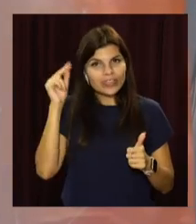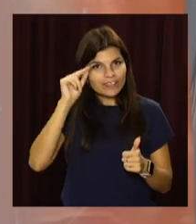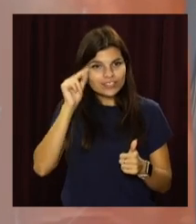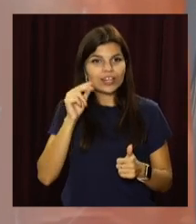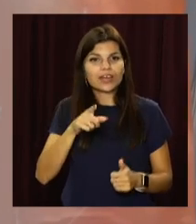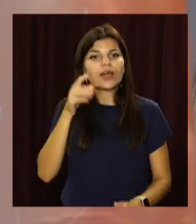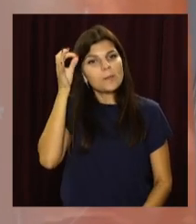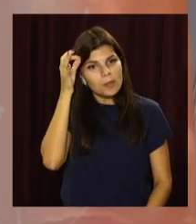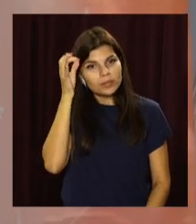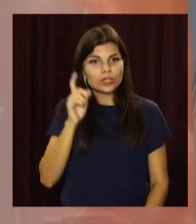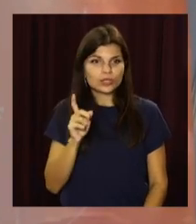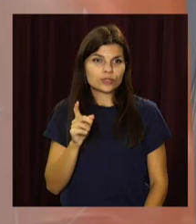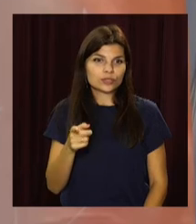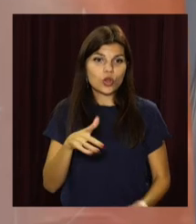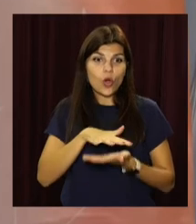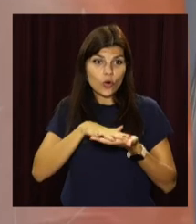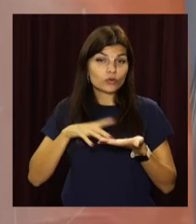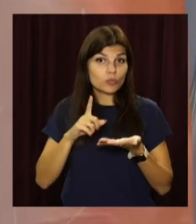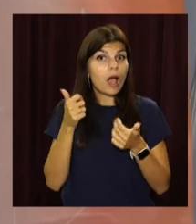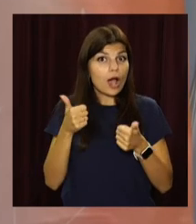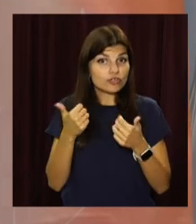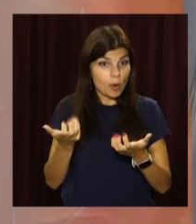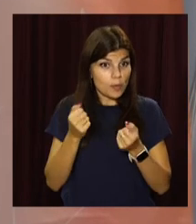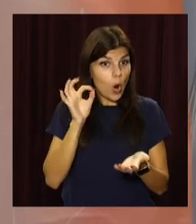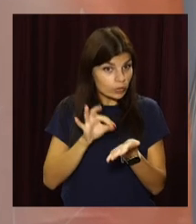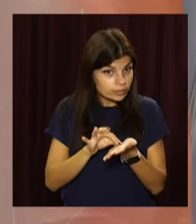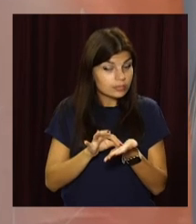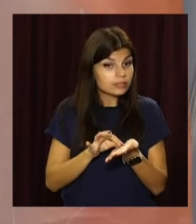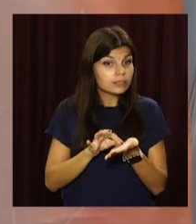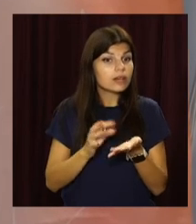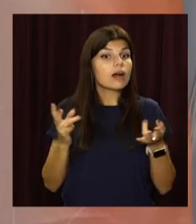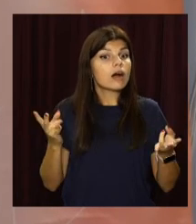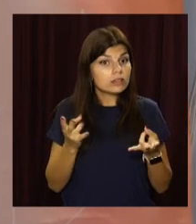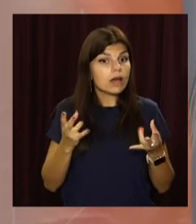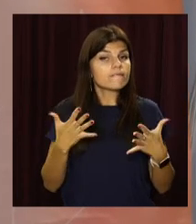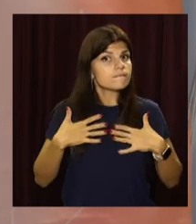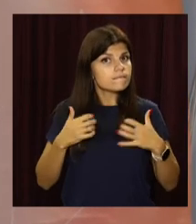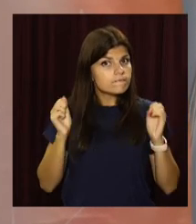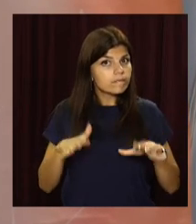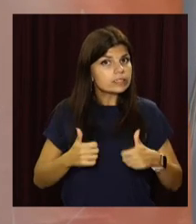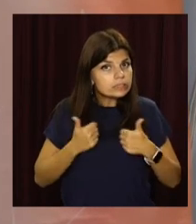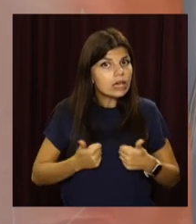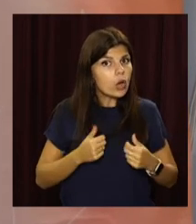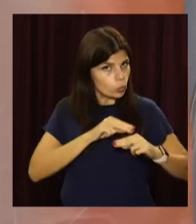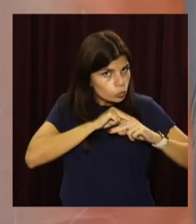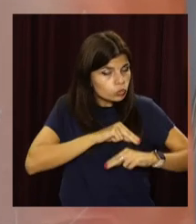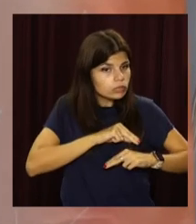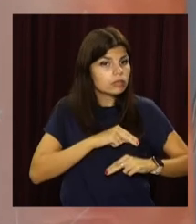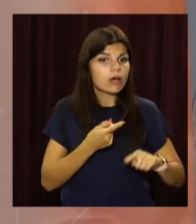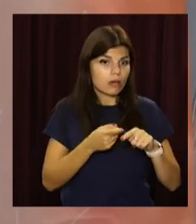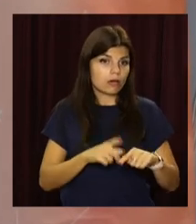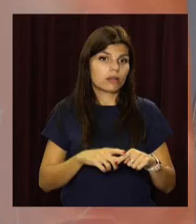але пам'ятайте, що для того, щоб отримати гарні оцінки, треба наполегливо трудитись, бо це